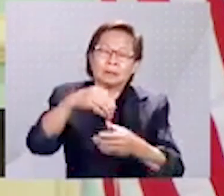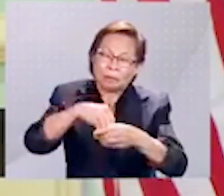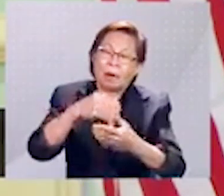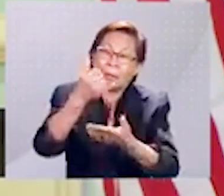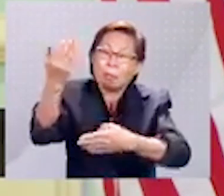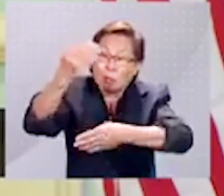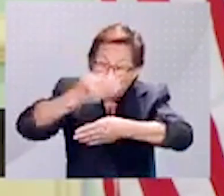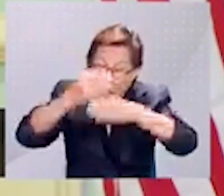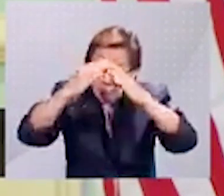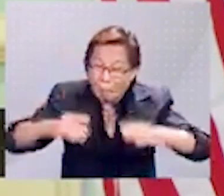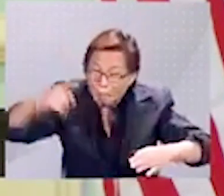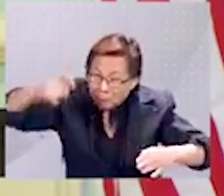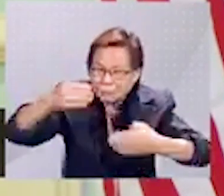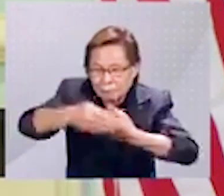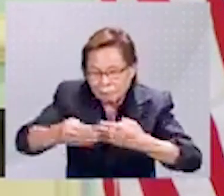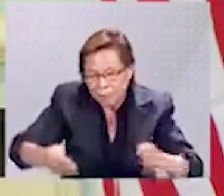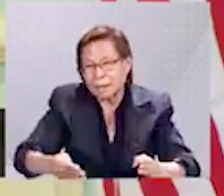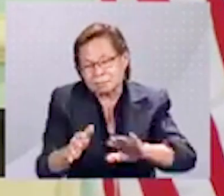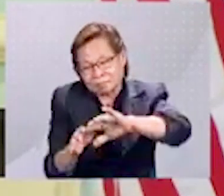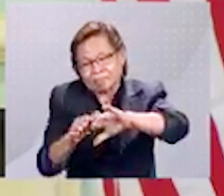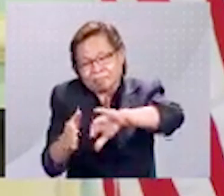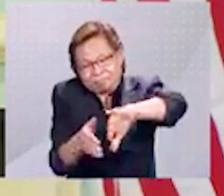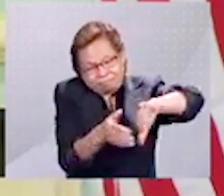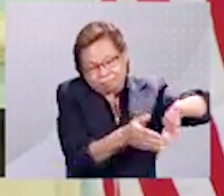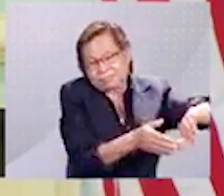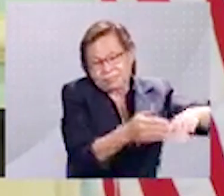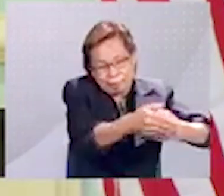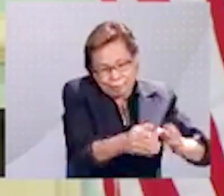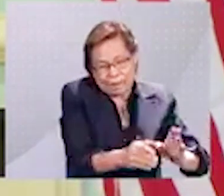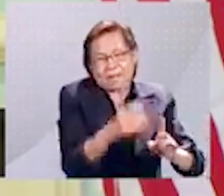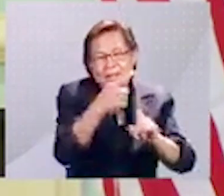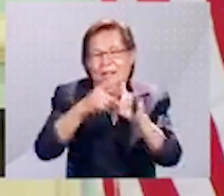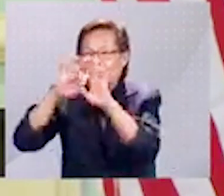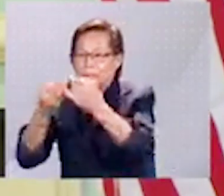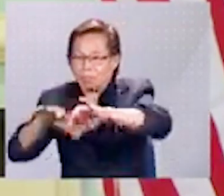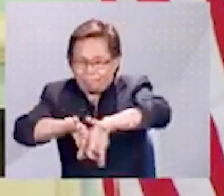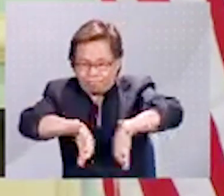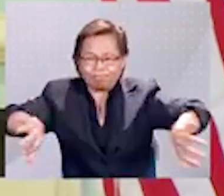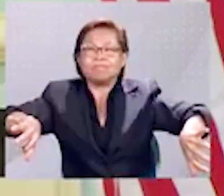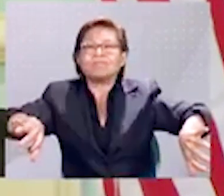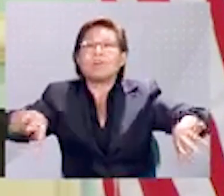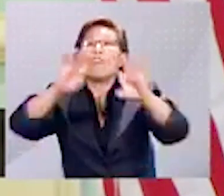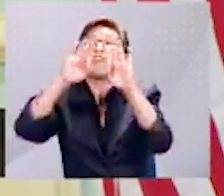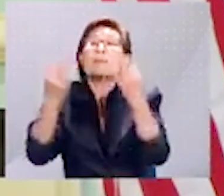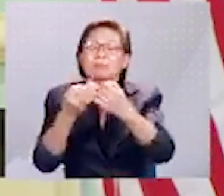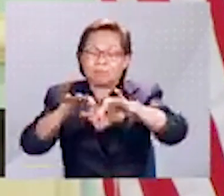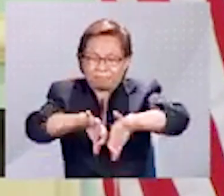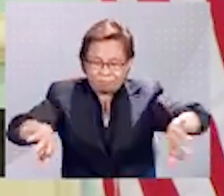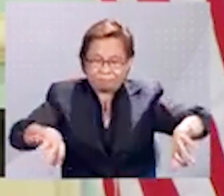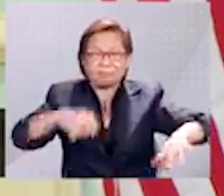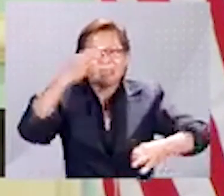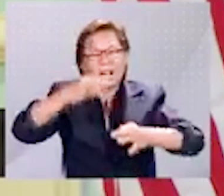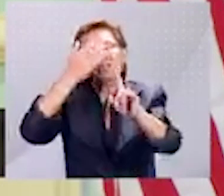rumah mesti berada di dalam bilik yang diasingkan daripada keluarga masing-masing. Dan